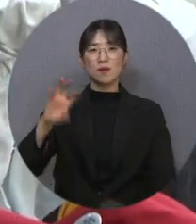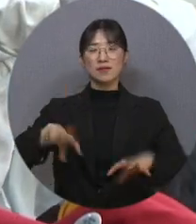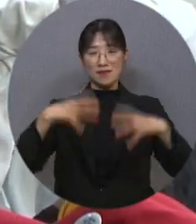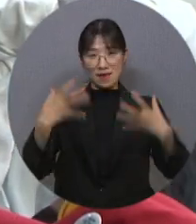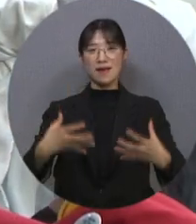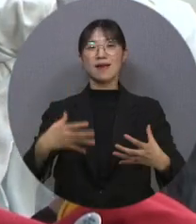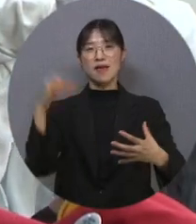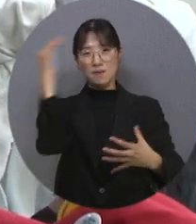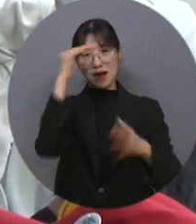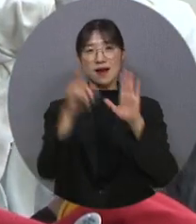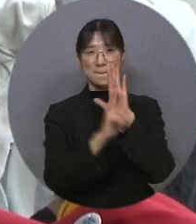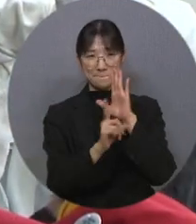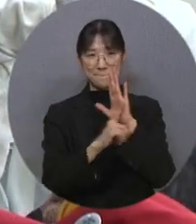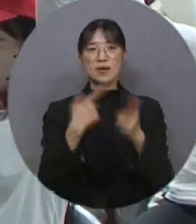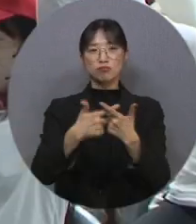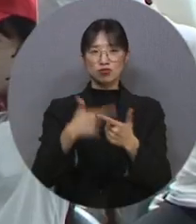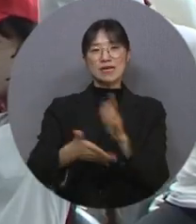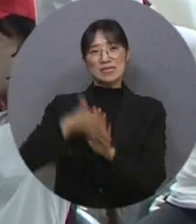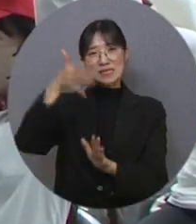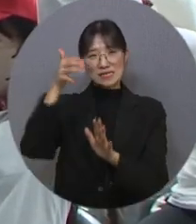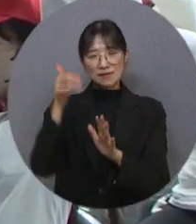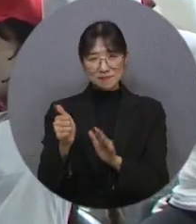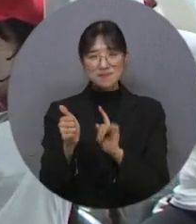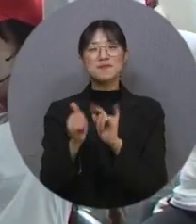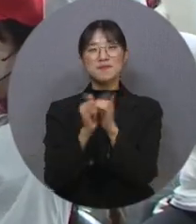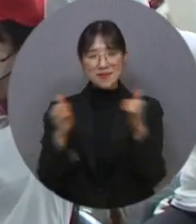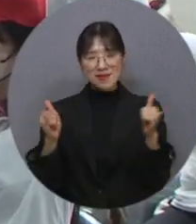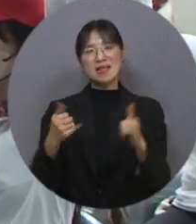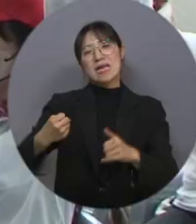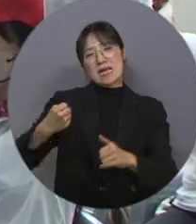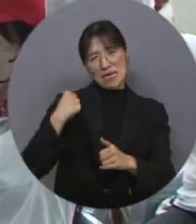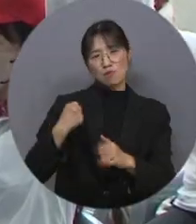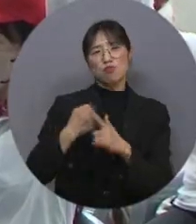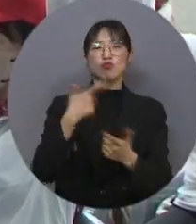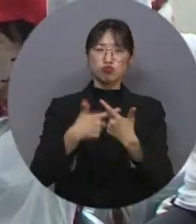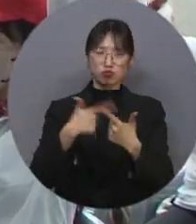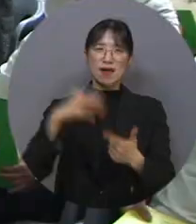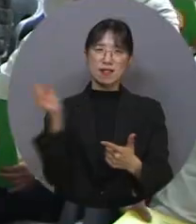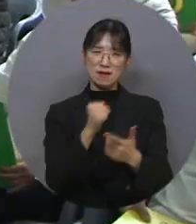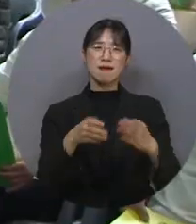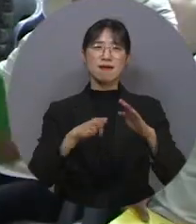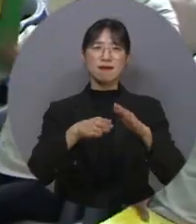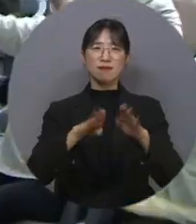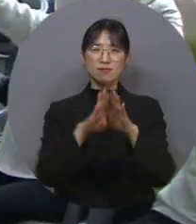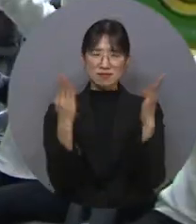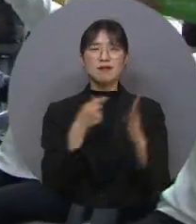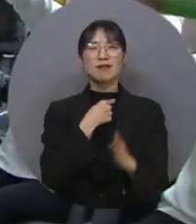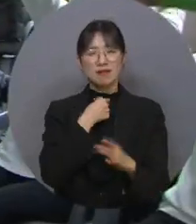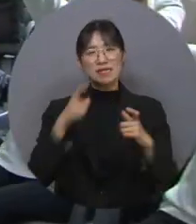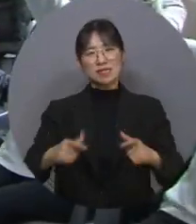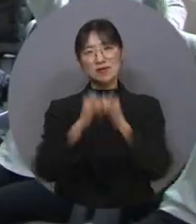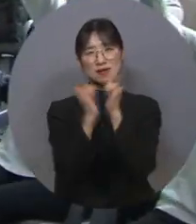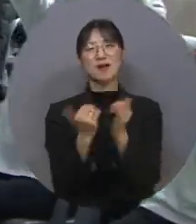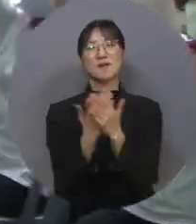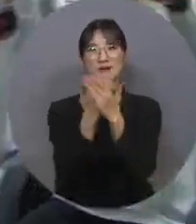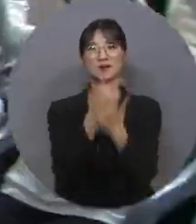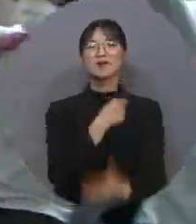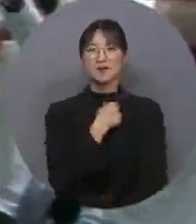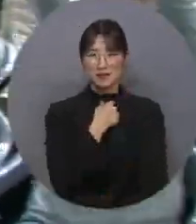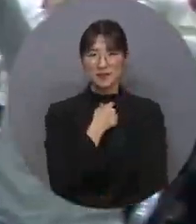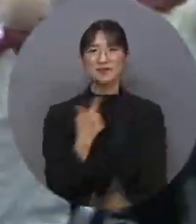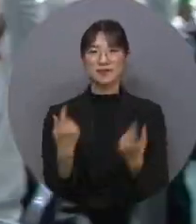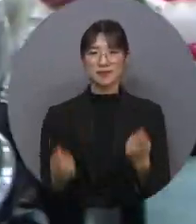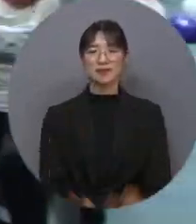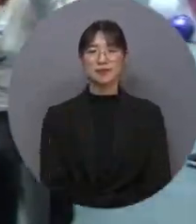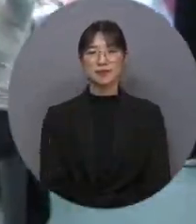세계박람회가 부산시민의 힘으로 부산에 유치되기를 소망하며 지역사회에 더욱 발전이 있기를 기대해봅니다.